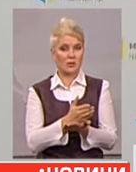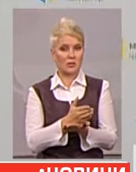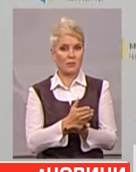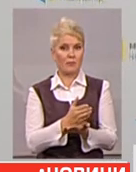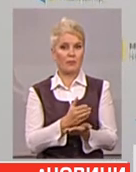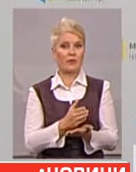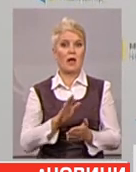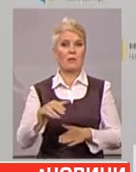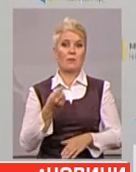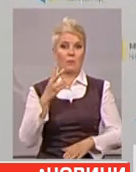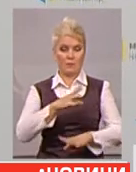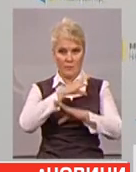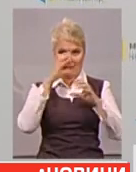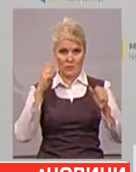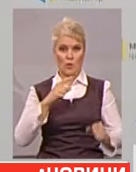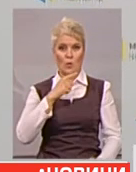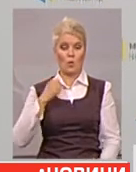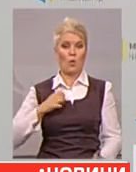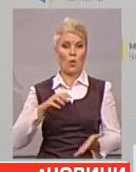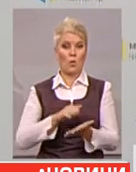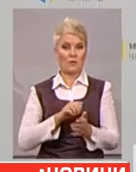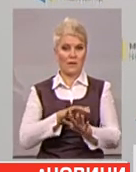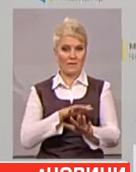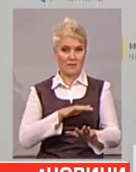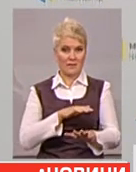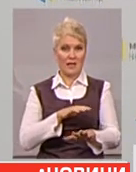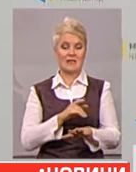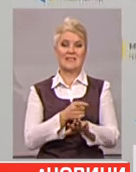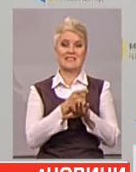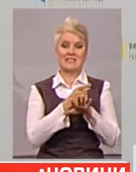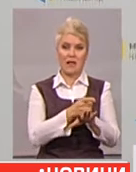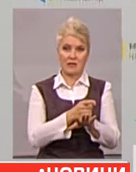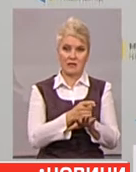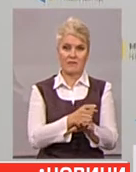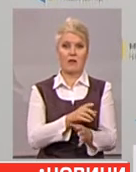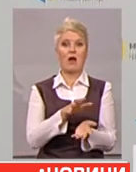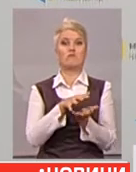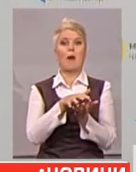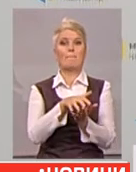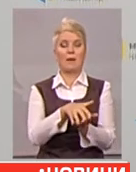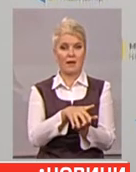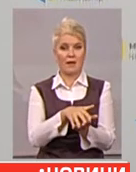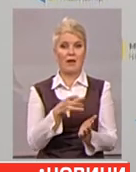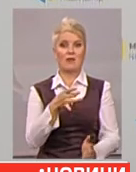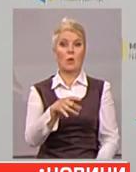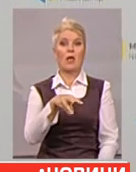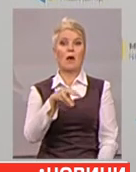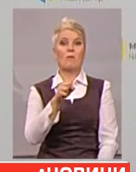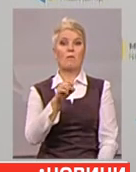опівночі російсько-окупаційні війська відкрили вогонь з озброєння танків, бойових машин піхоти в районі